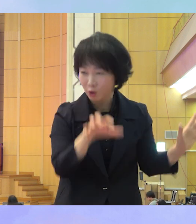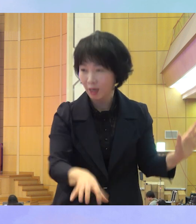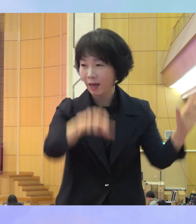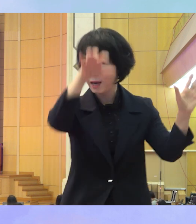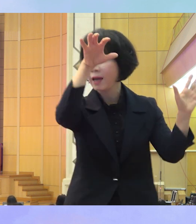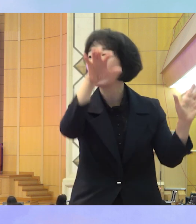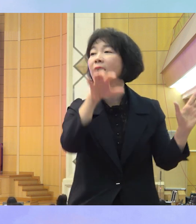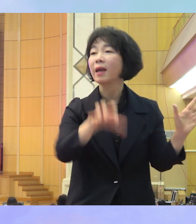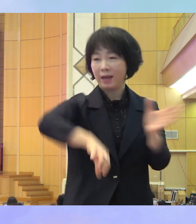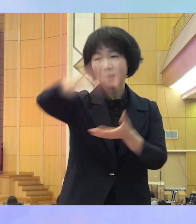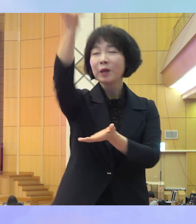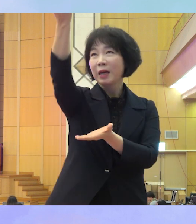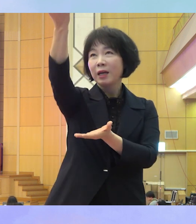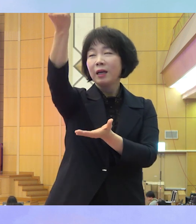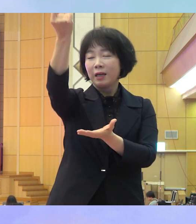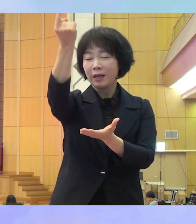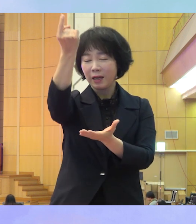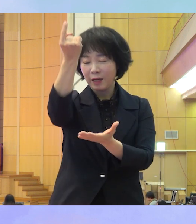이곳에